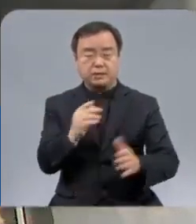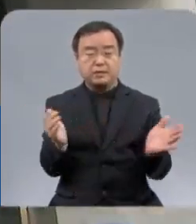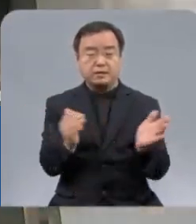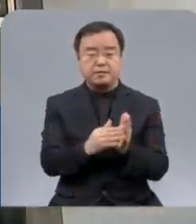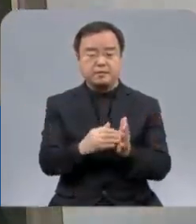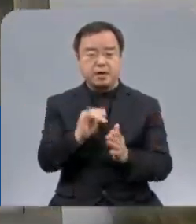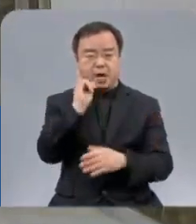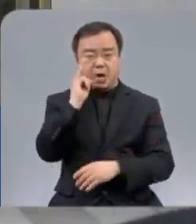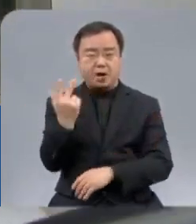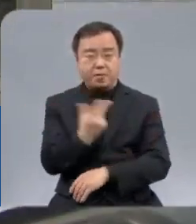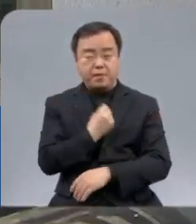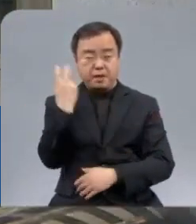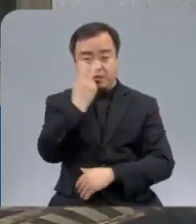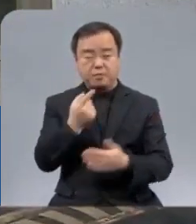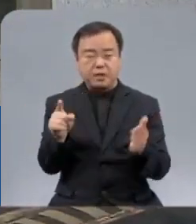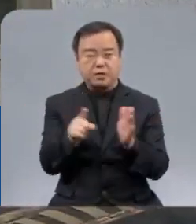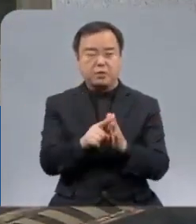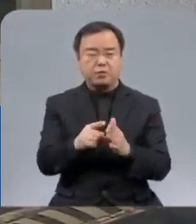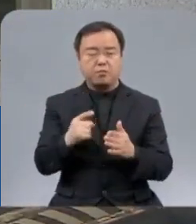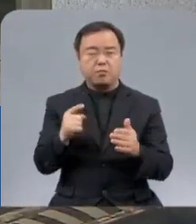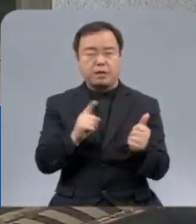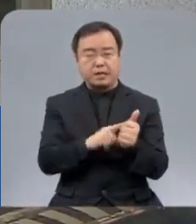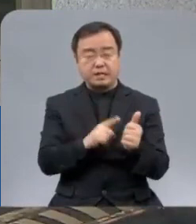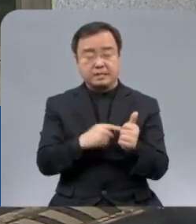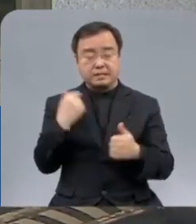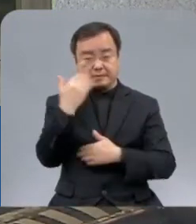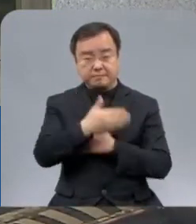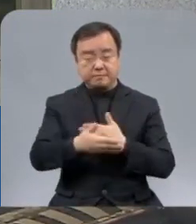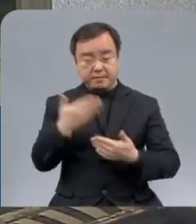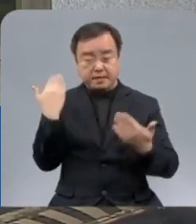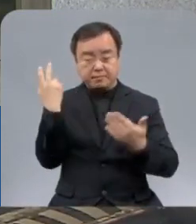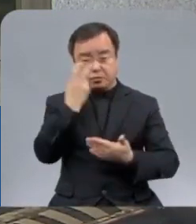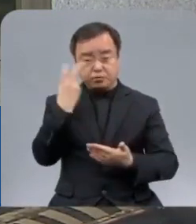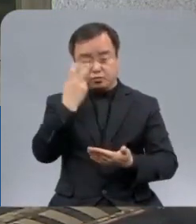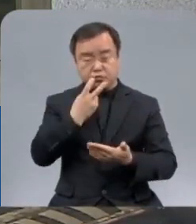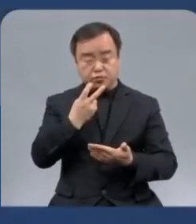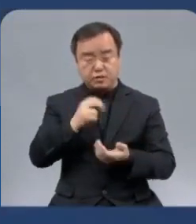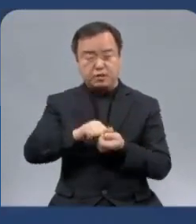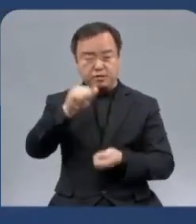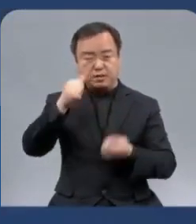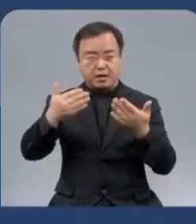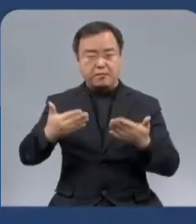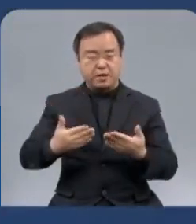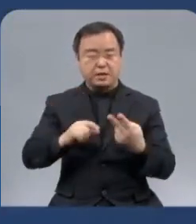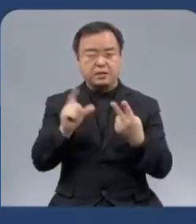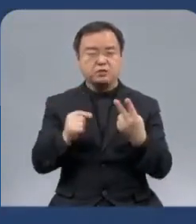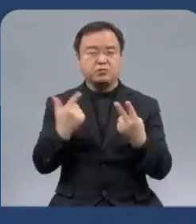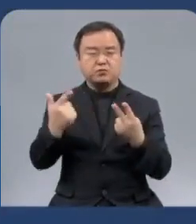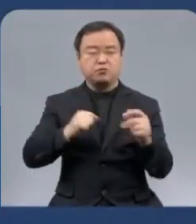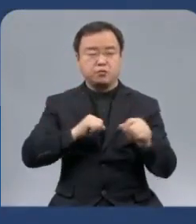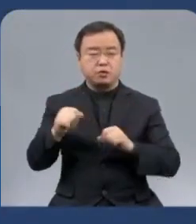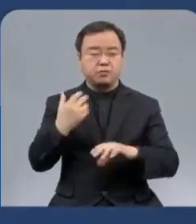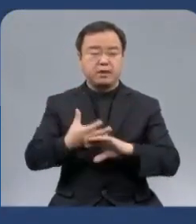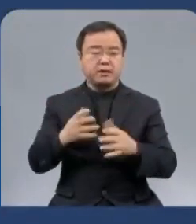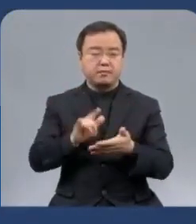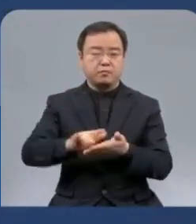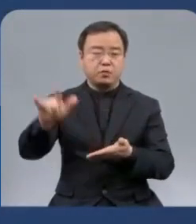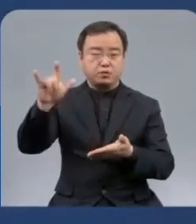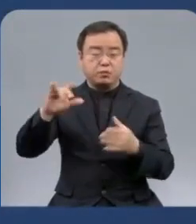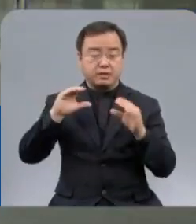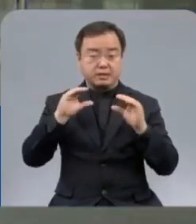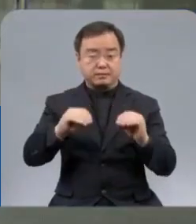마약 검사를 위해 A씨 신체에 대한 압수수색 영장을 발부받아 지난 6일 집행했고 출국금지 조치도